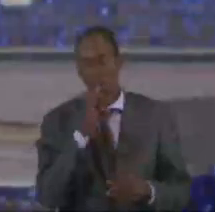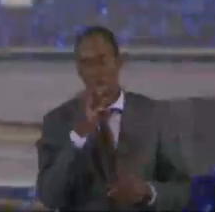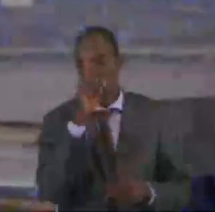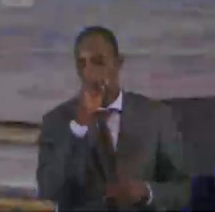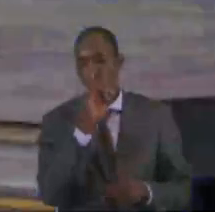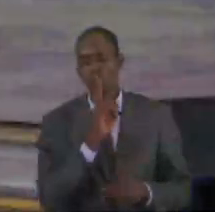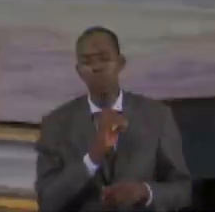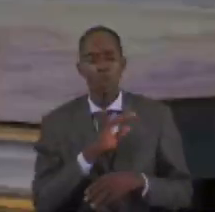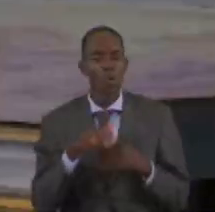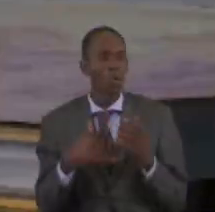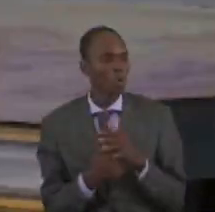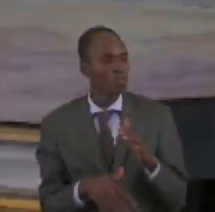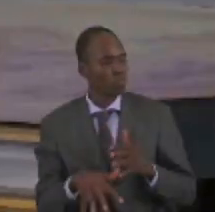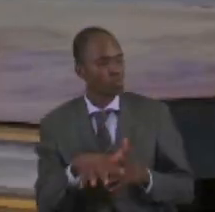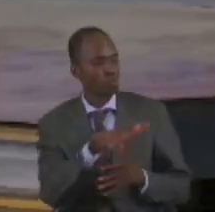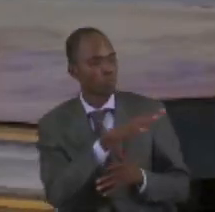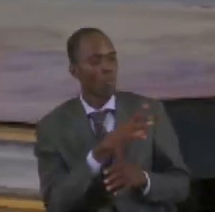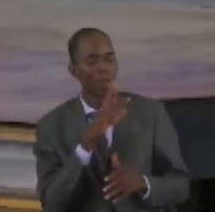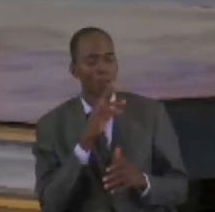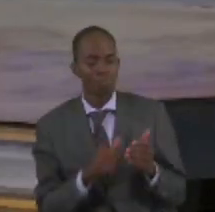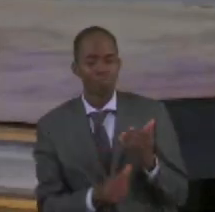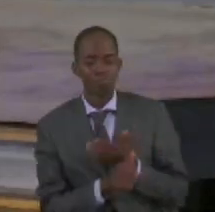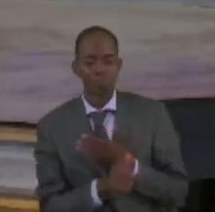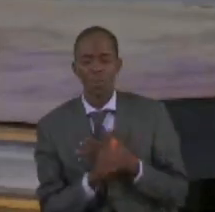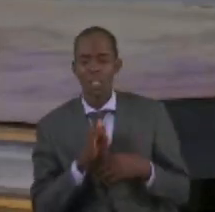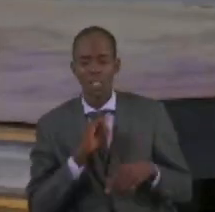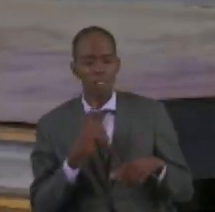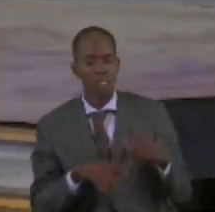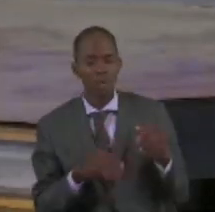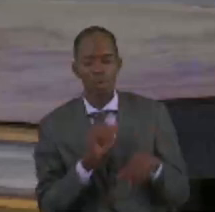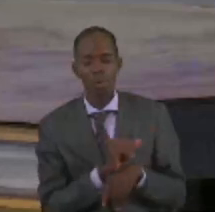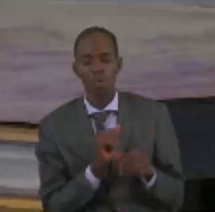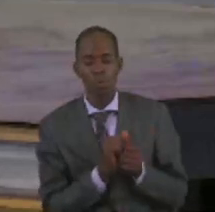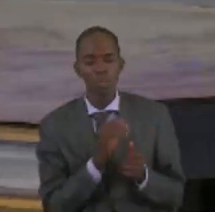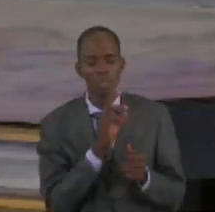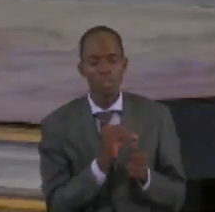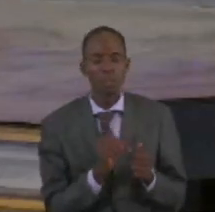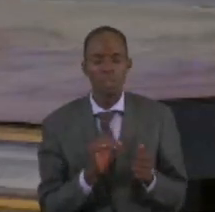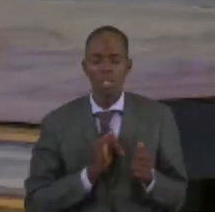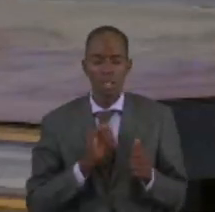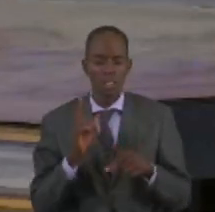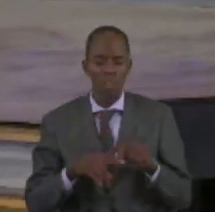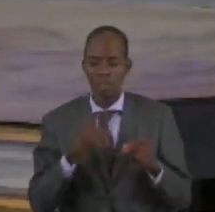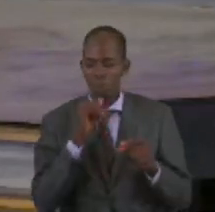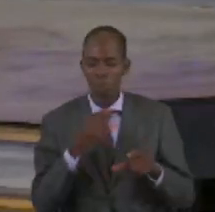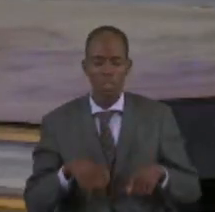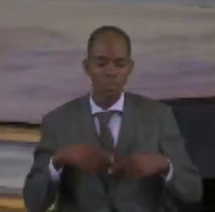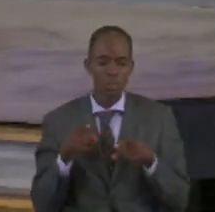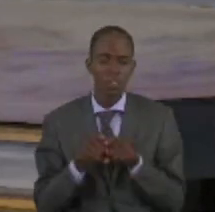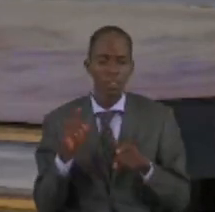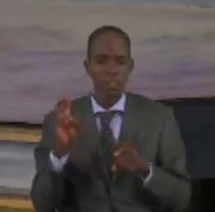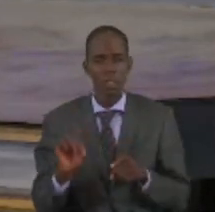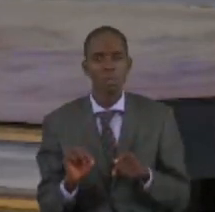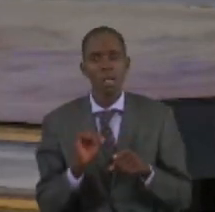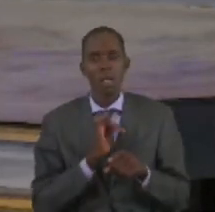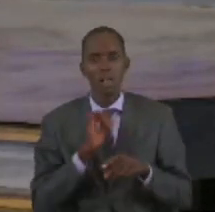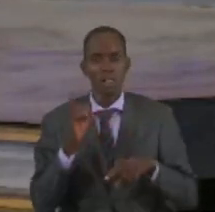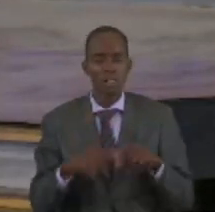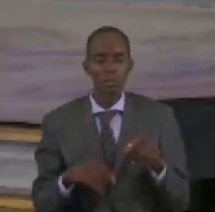suis solitaire, tous ces gens sont violents, et je ne peux pas marcher avec eux, je ne peux pas vivre avec eux, je ne peux